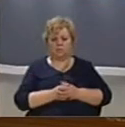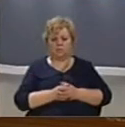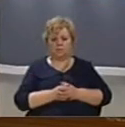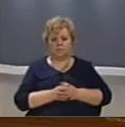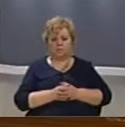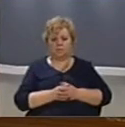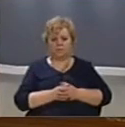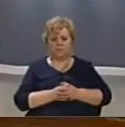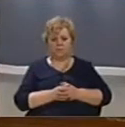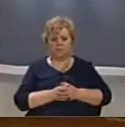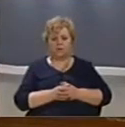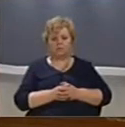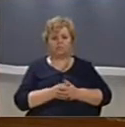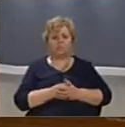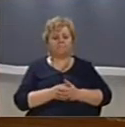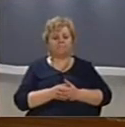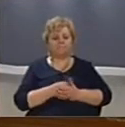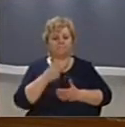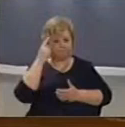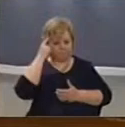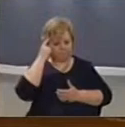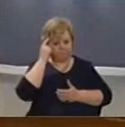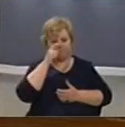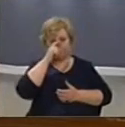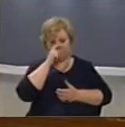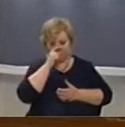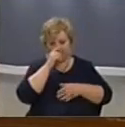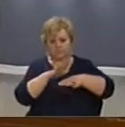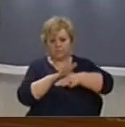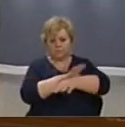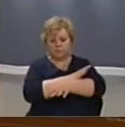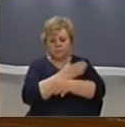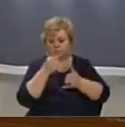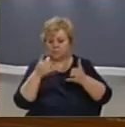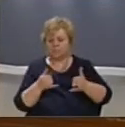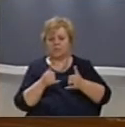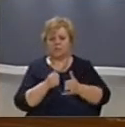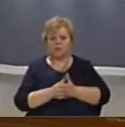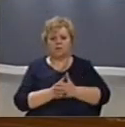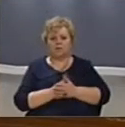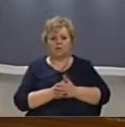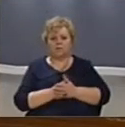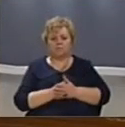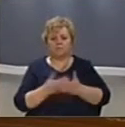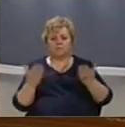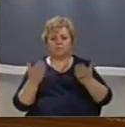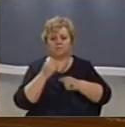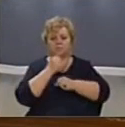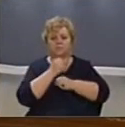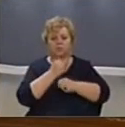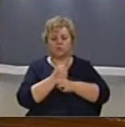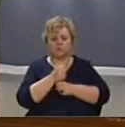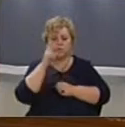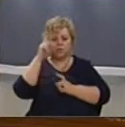jemi të brengosur me shqetësimet që edhe këto ditë ngritën në raport me mënyrën e funksionimit të